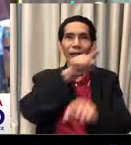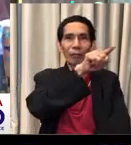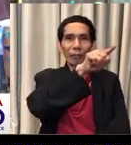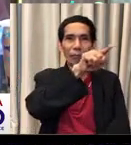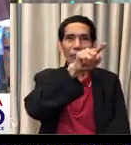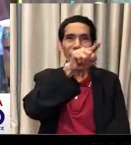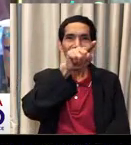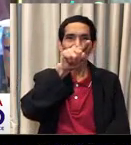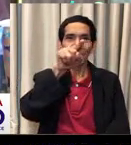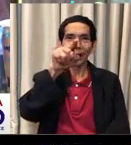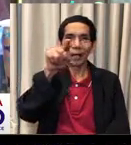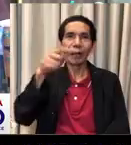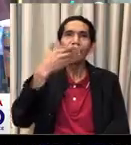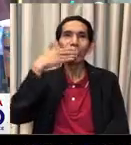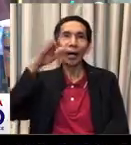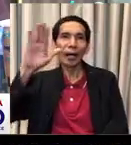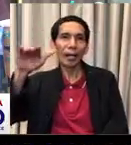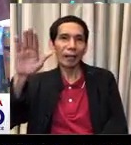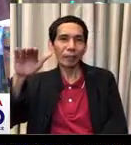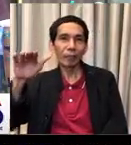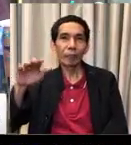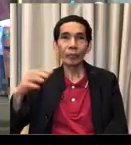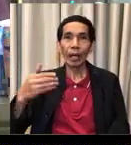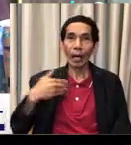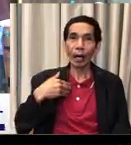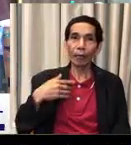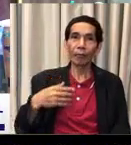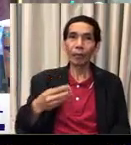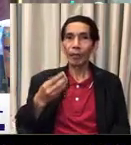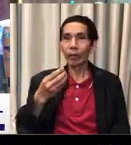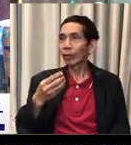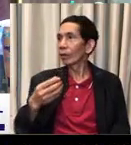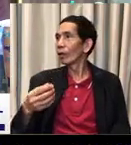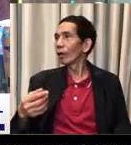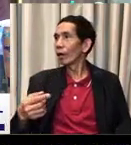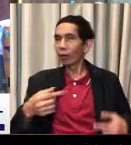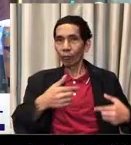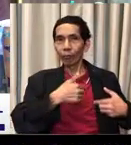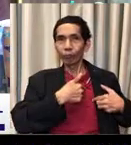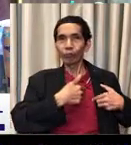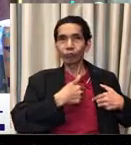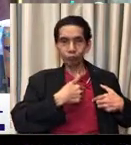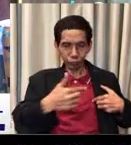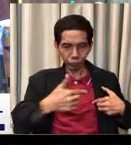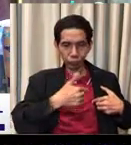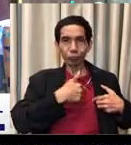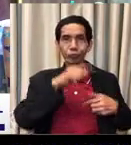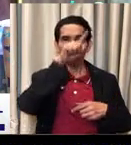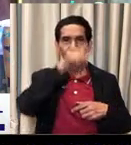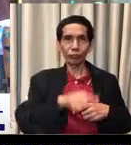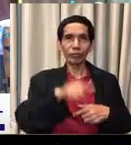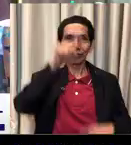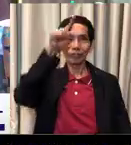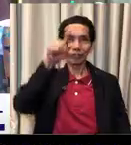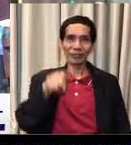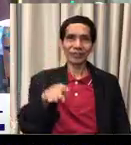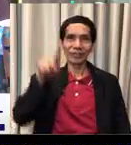aking mahal. Oh, pero pag may nyangga, tugs. Ano yan? Toot, toot, toot,